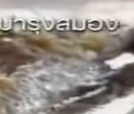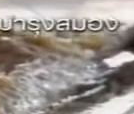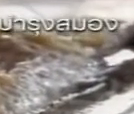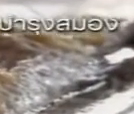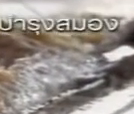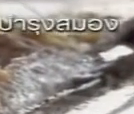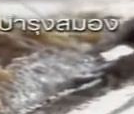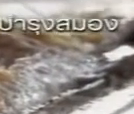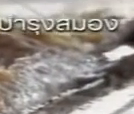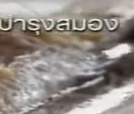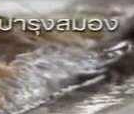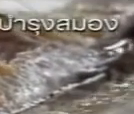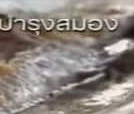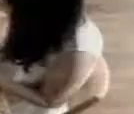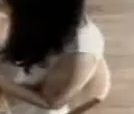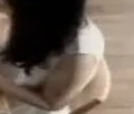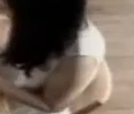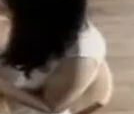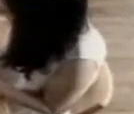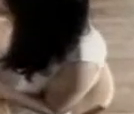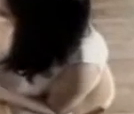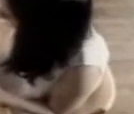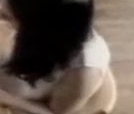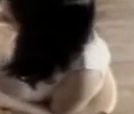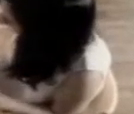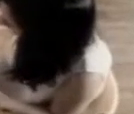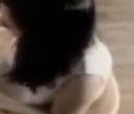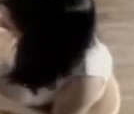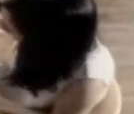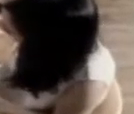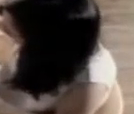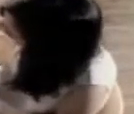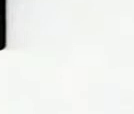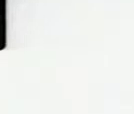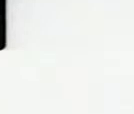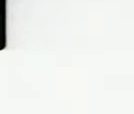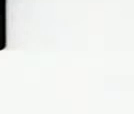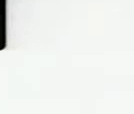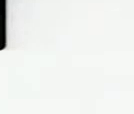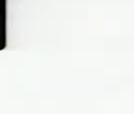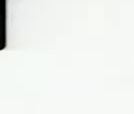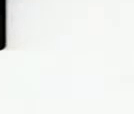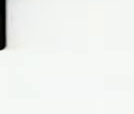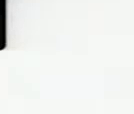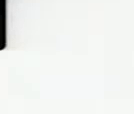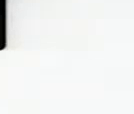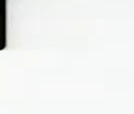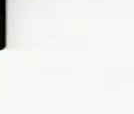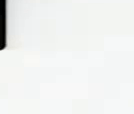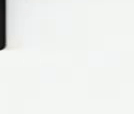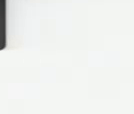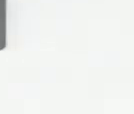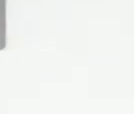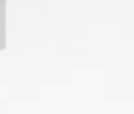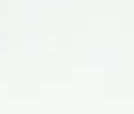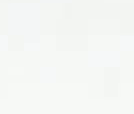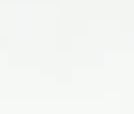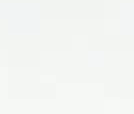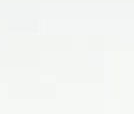คร ับในแต่ละมือทานผัก2ส่วนเนื้อสัตว์หรือปลา1ส่วนข้าวหรือแป้ง1ส่วนสุขภาพดีเริ่มต้น